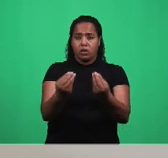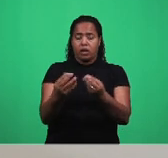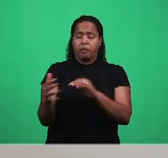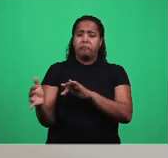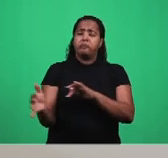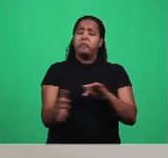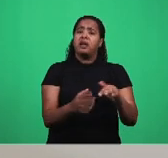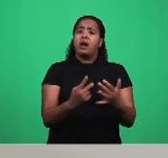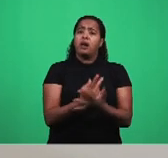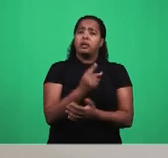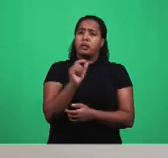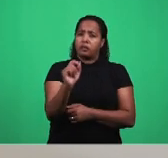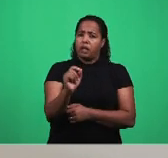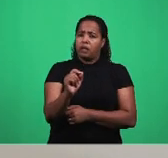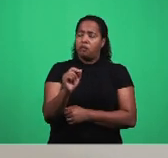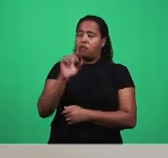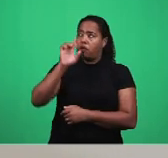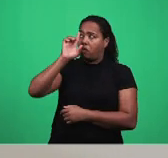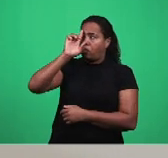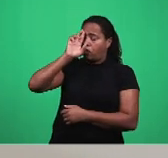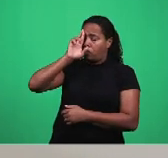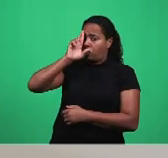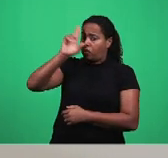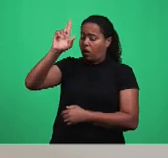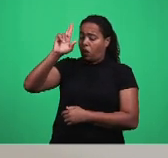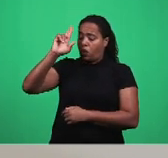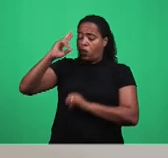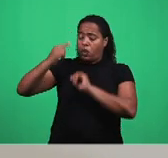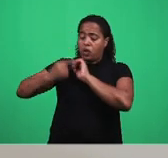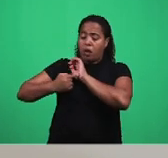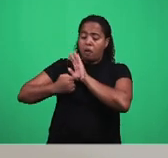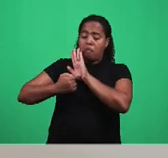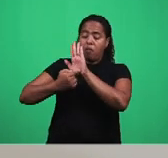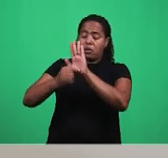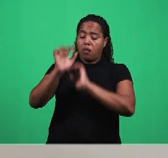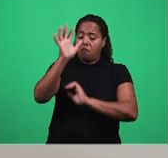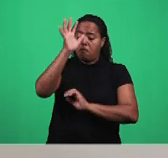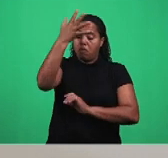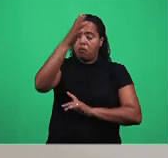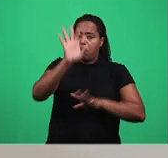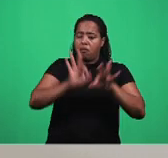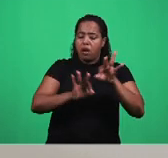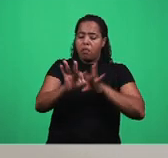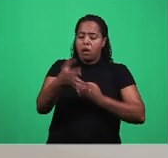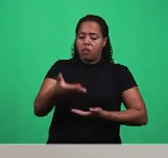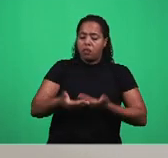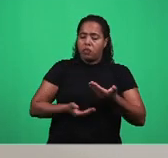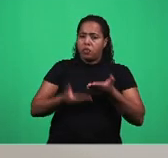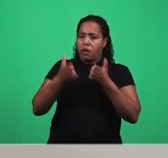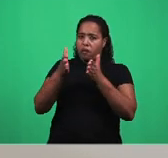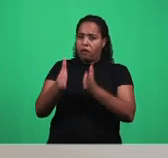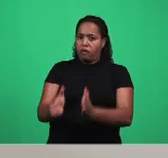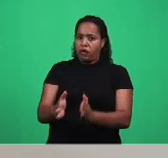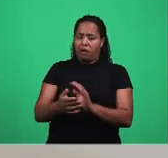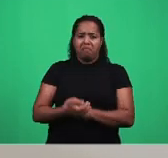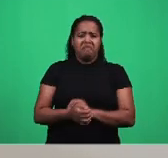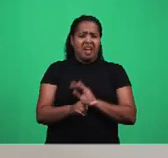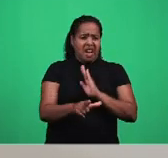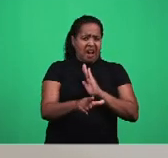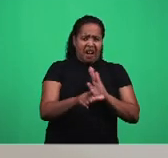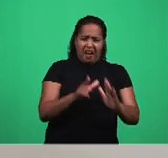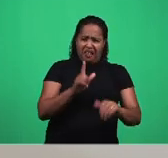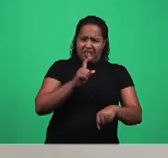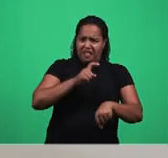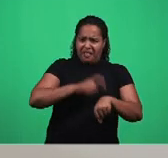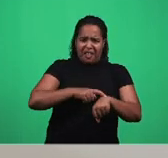l'Église. Ce qui était très nécessaire, et les personnes n'avaient pas le temps d'aller à l'école publique dominicale